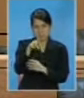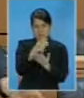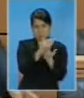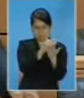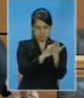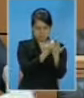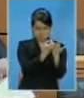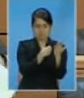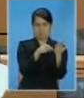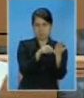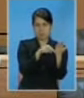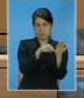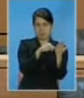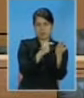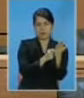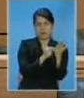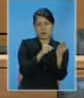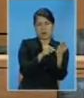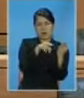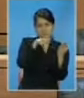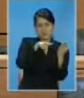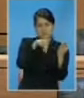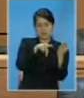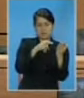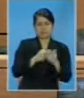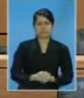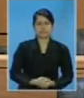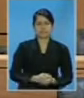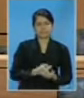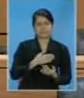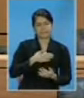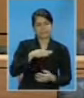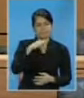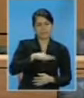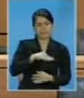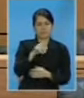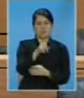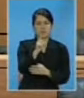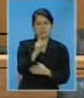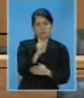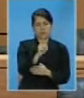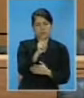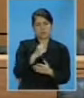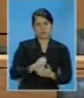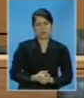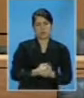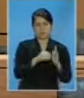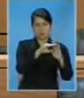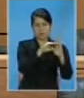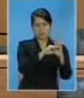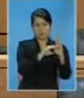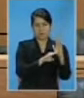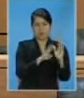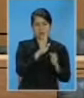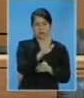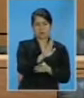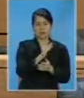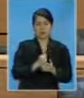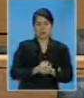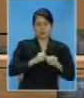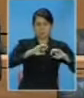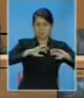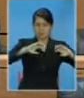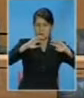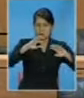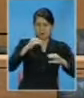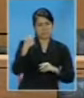าสงสัยว่ากระบวนการอย่างนี้ในการสั่งการทางราชการมันมีด้วยหรือแต่